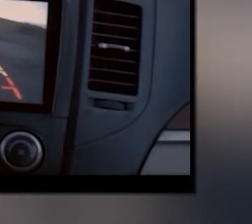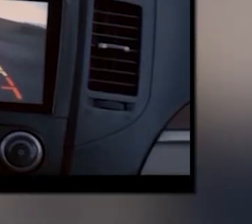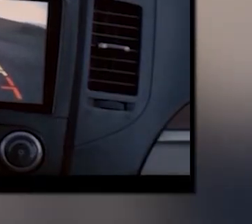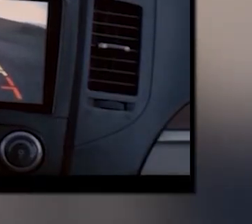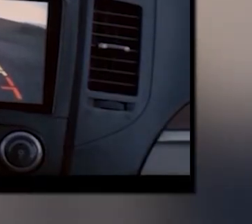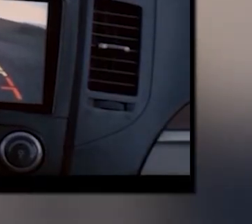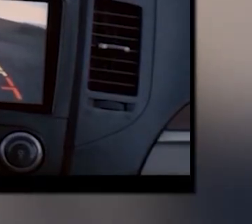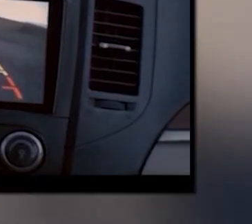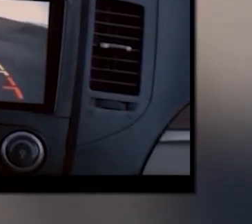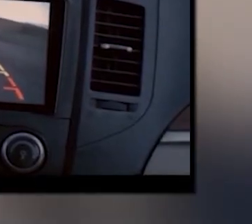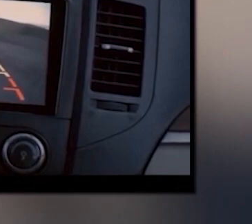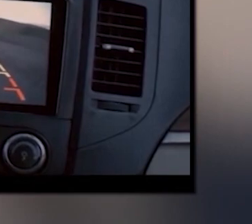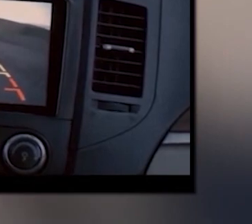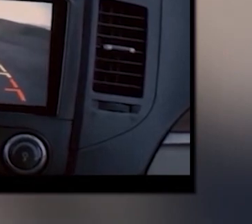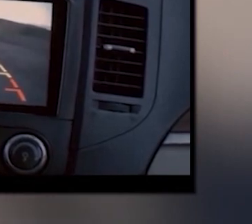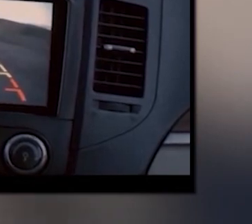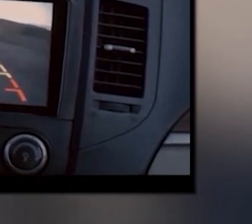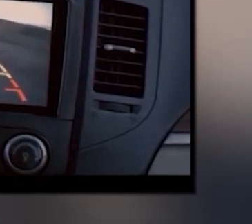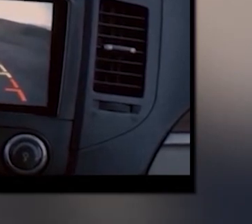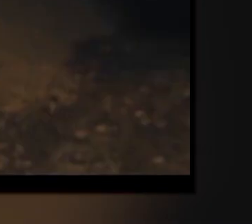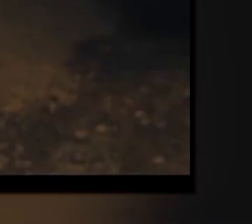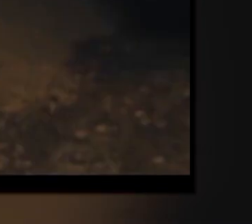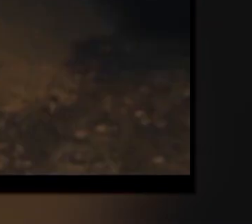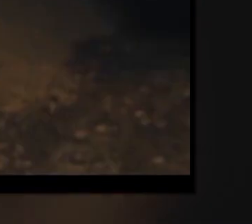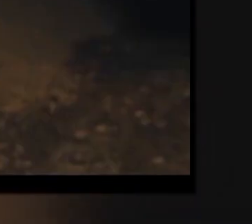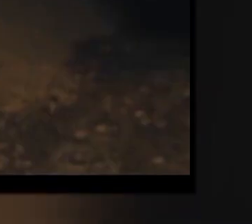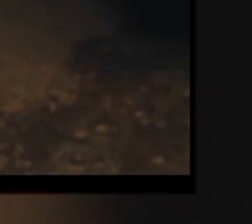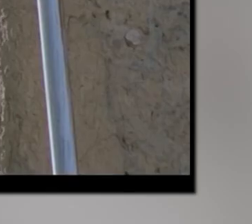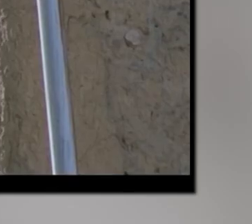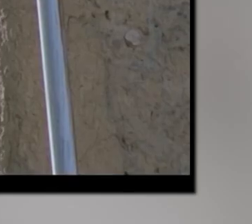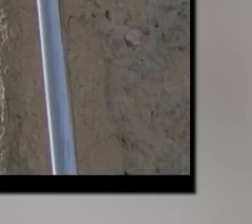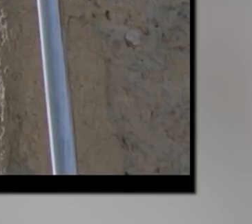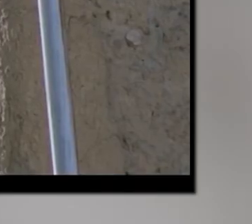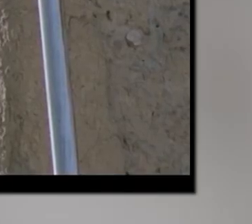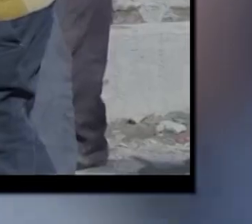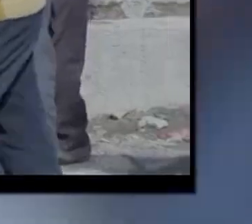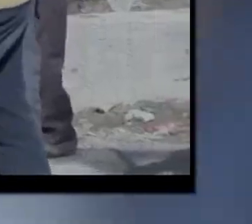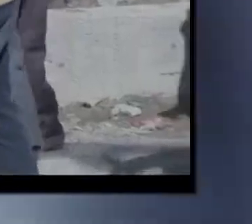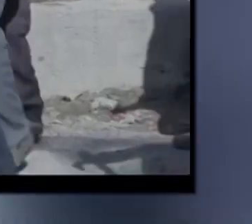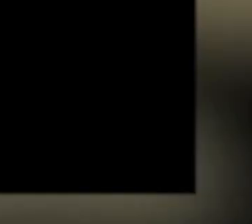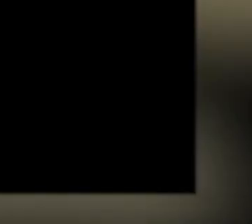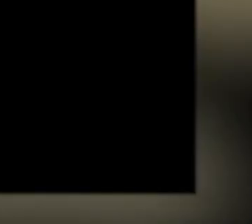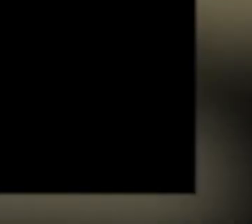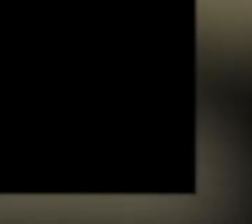بریم اونجا راه هم نیست خیش از تو